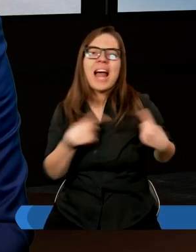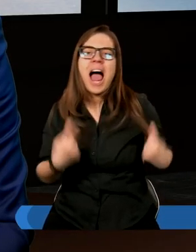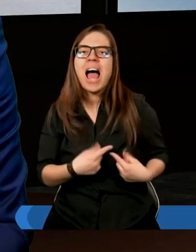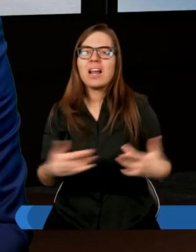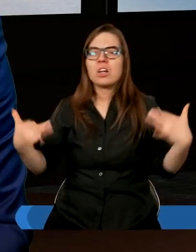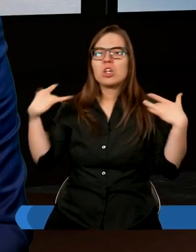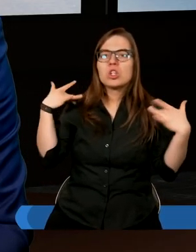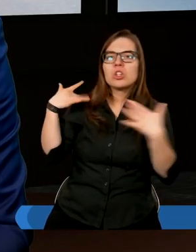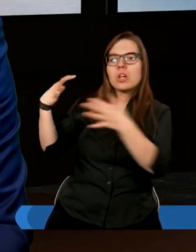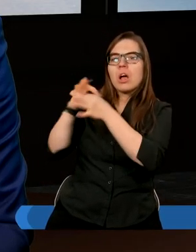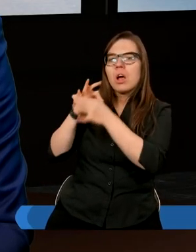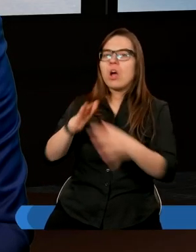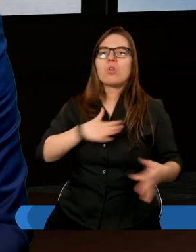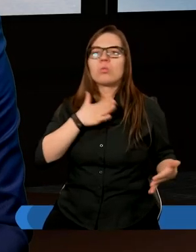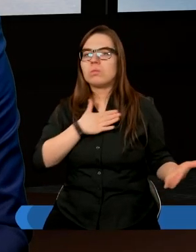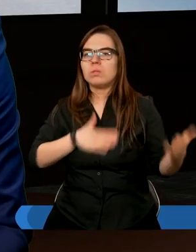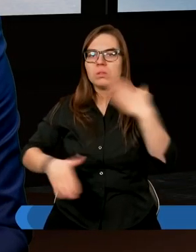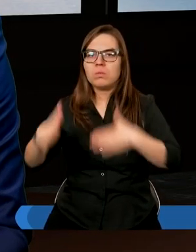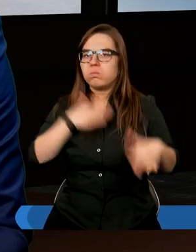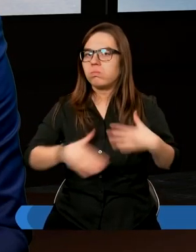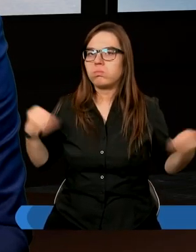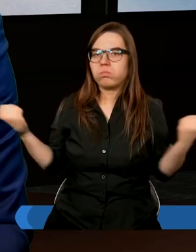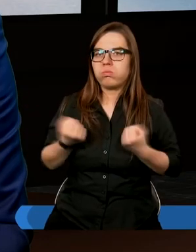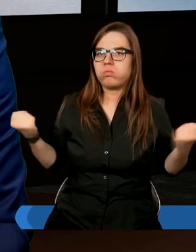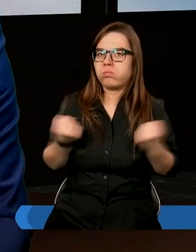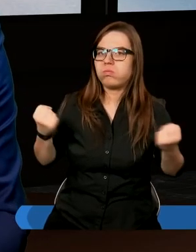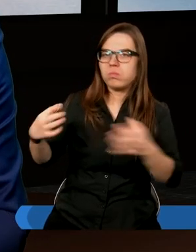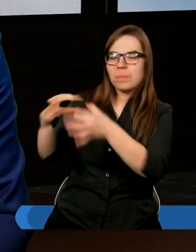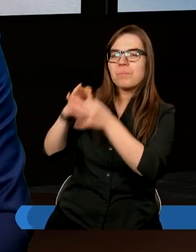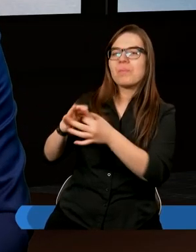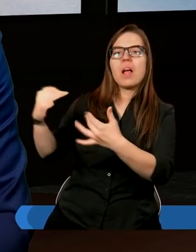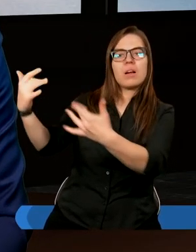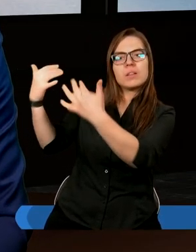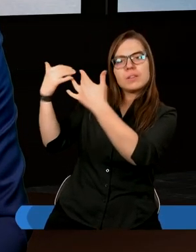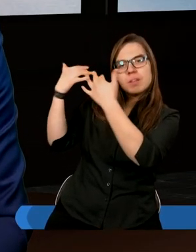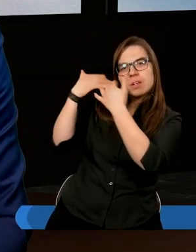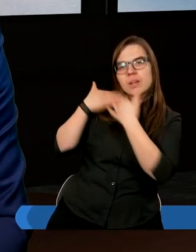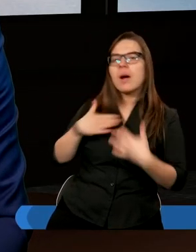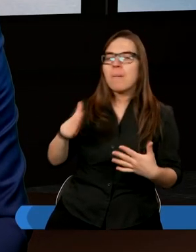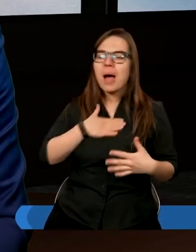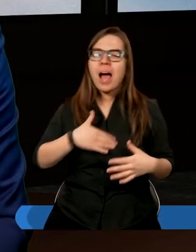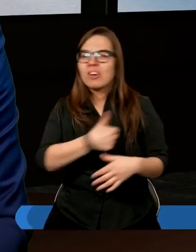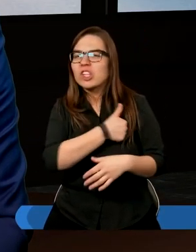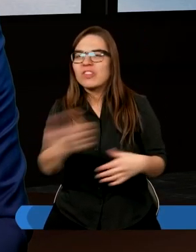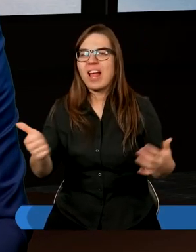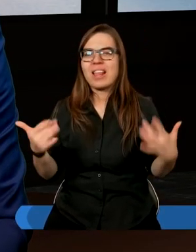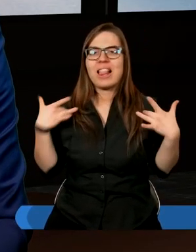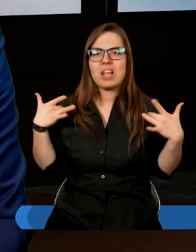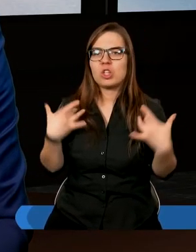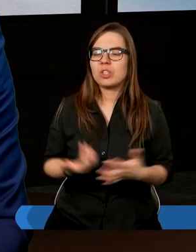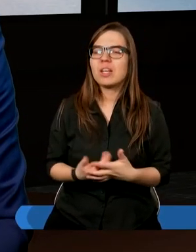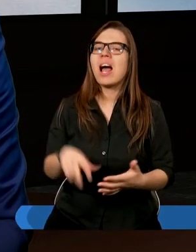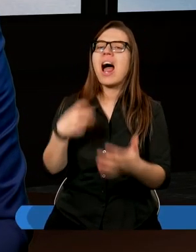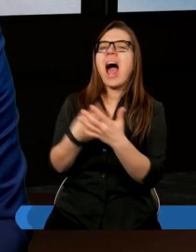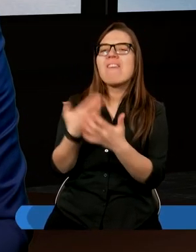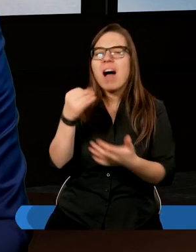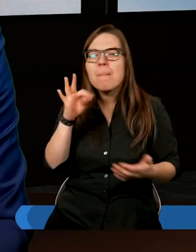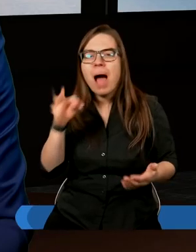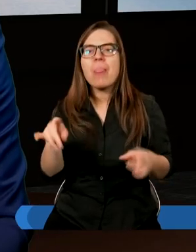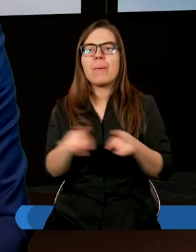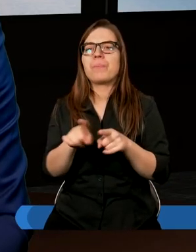prostu chcąc czy nie chcąc po prostu będziemy świecić. Tak jak jest w tej przypowieści Ewangelii Mateusza, 24